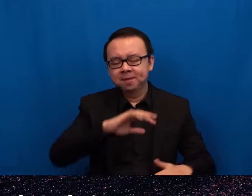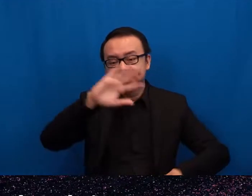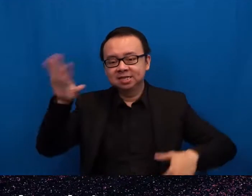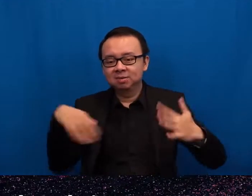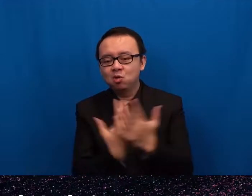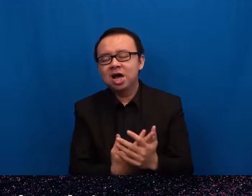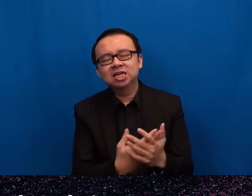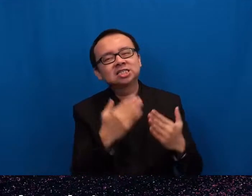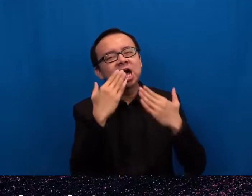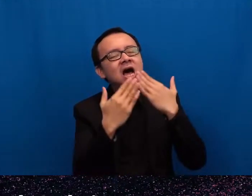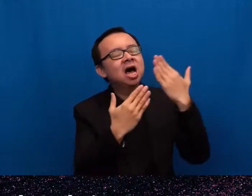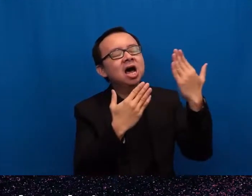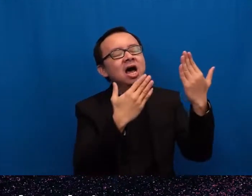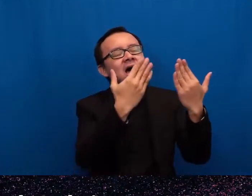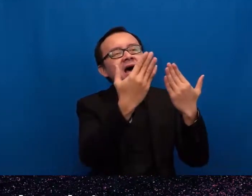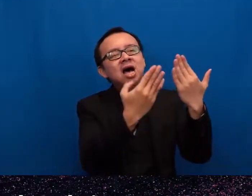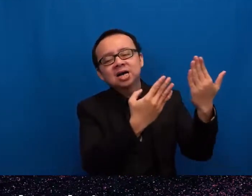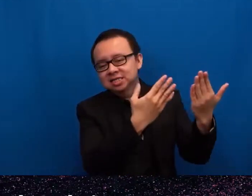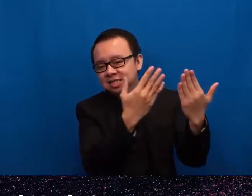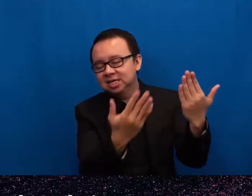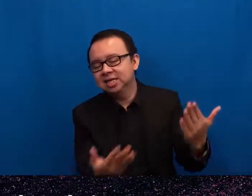teguhkan semua